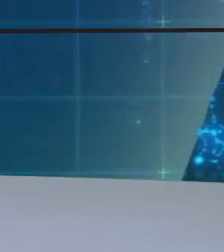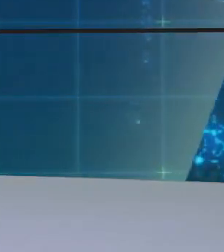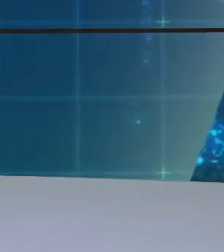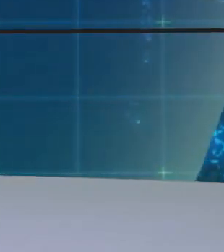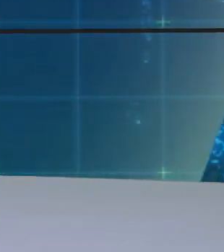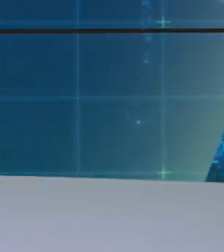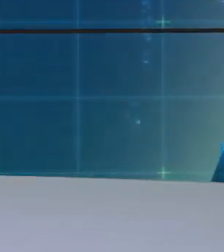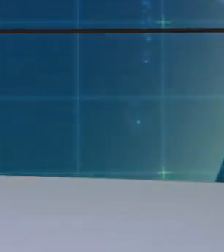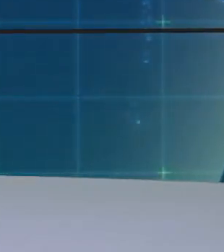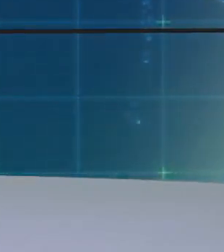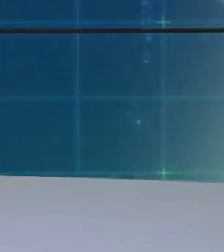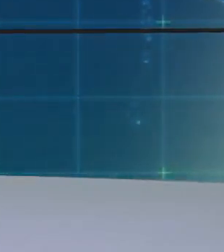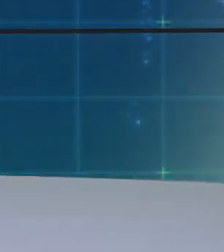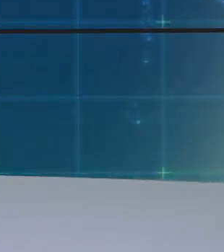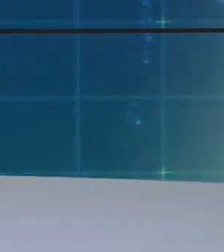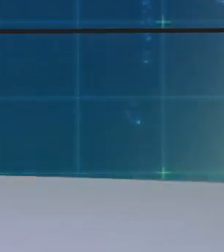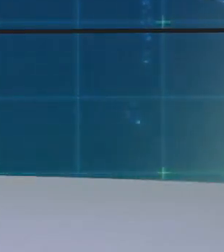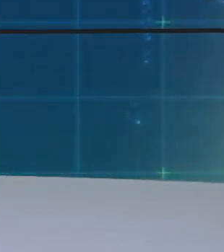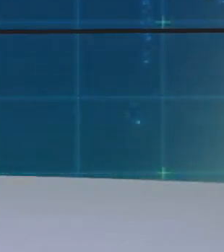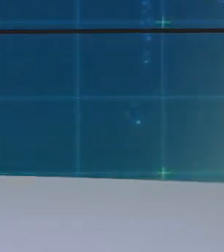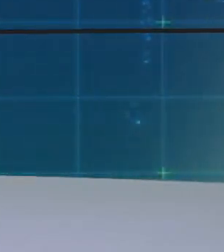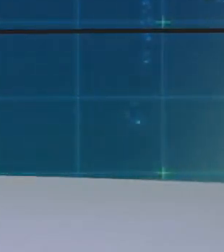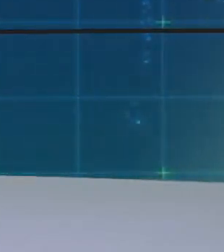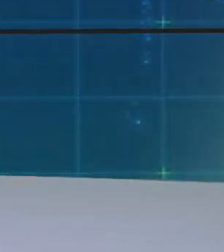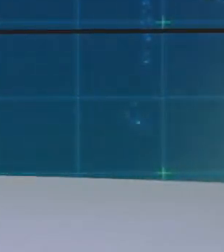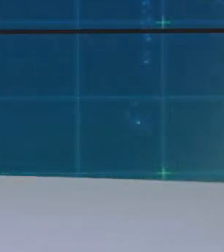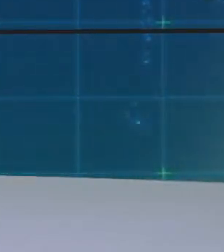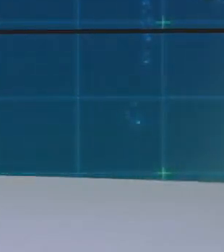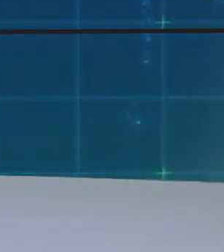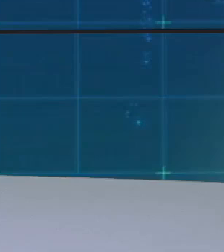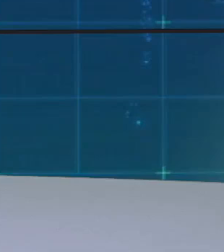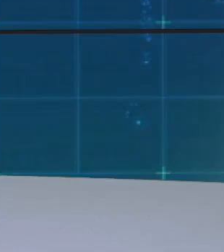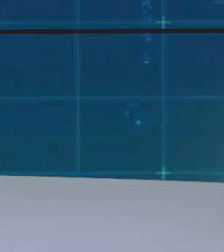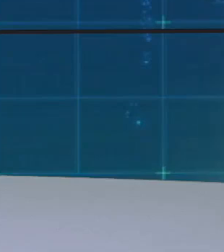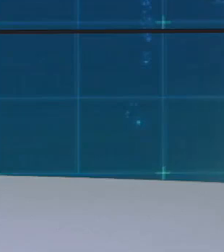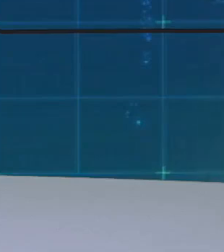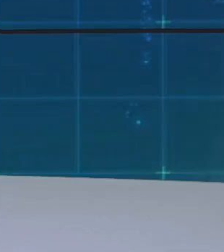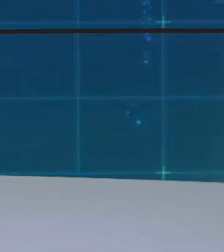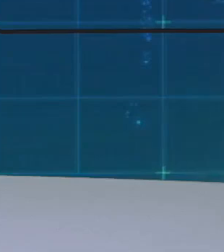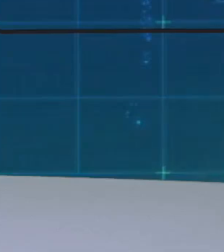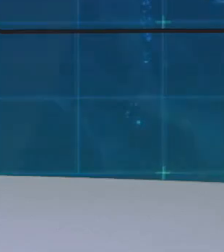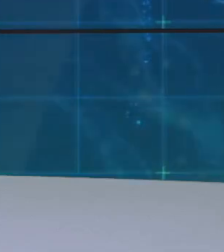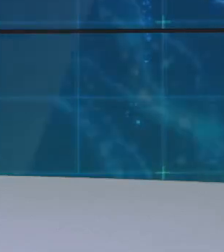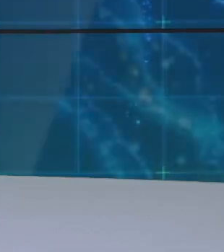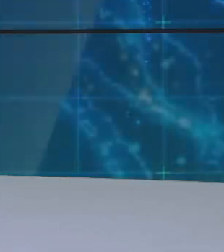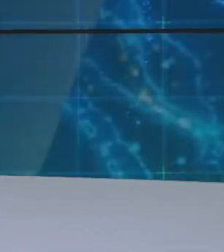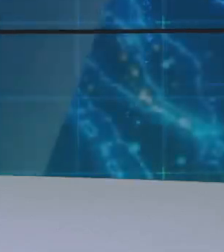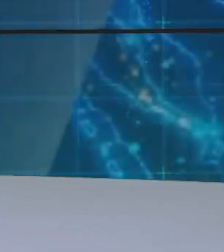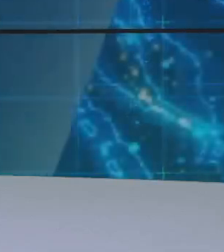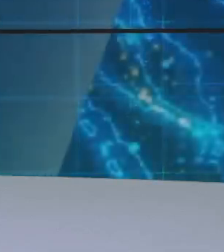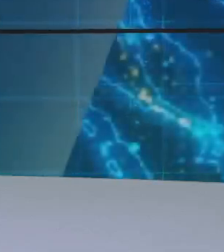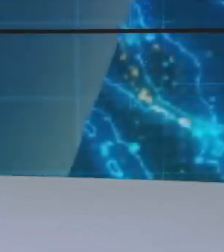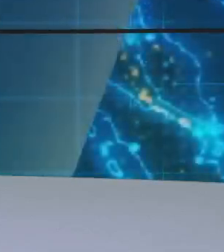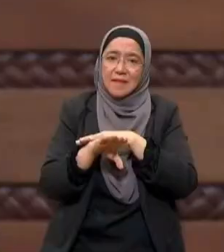daftar masuk dan daftar keluar bukan di bawah bidang kuasa motek sebaliknya di bawah kerajaan negeri dan pihak berkuasa